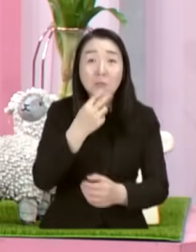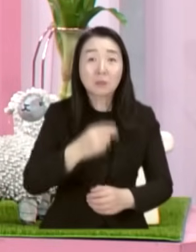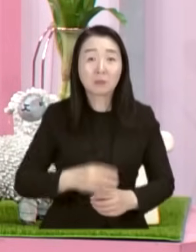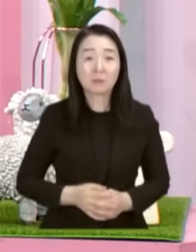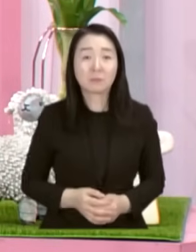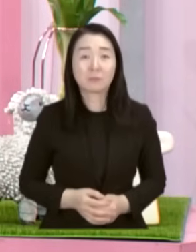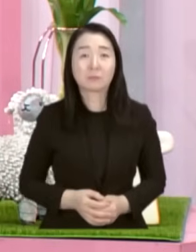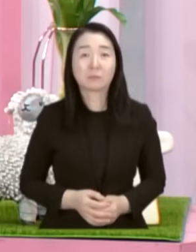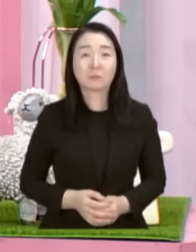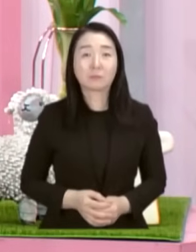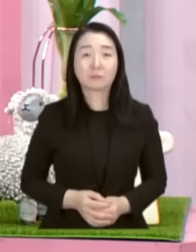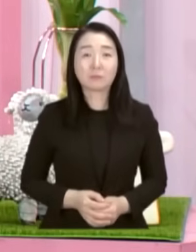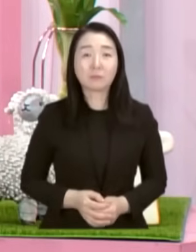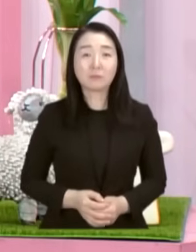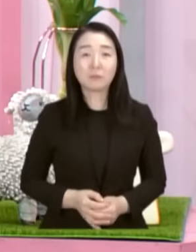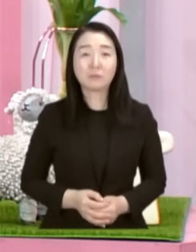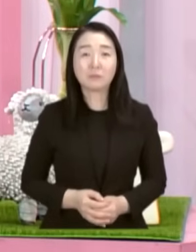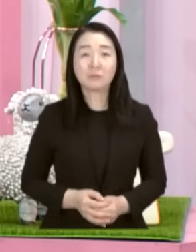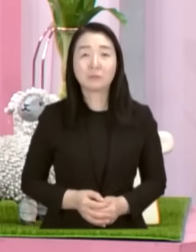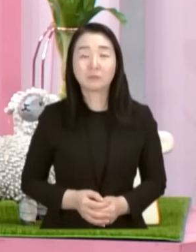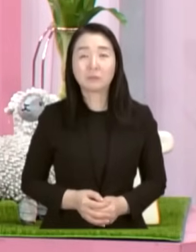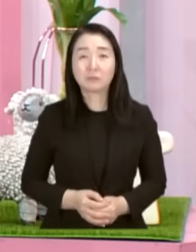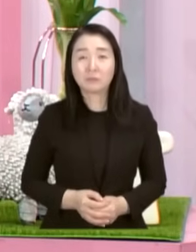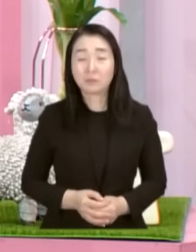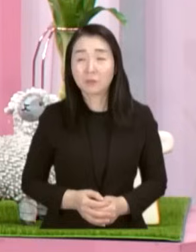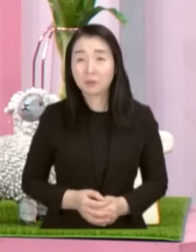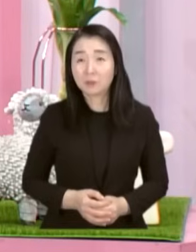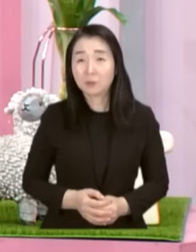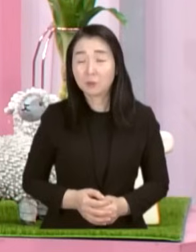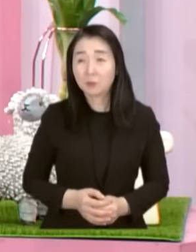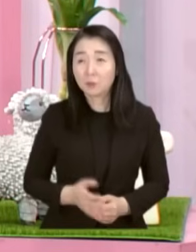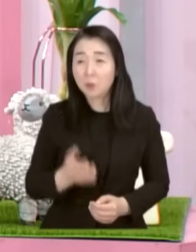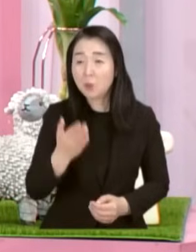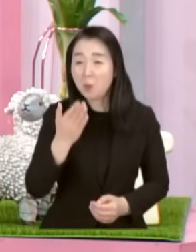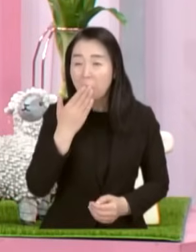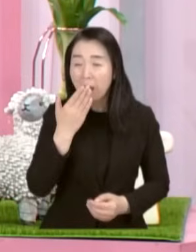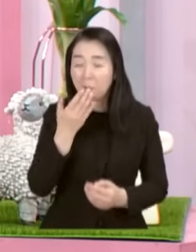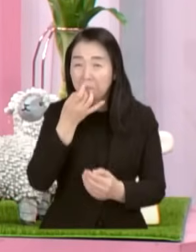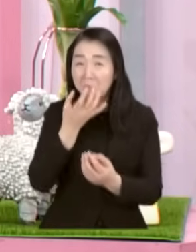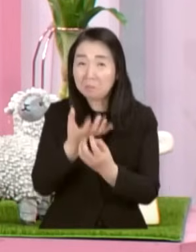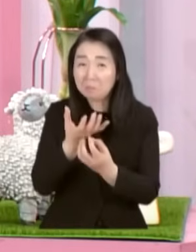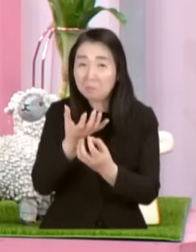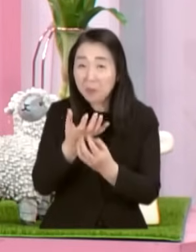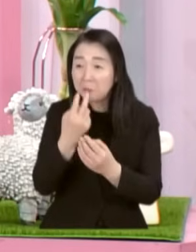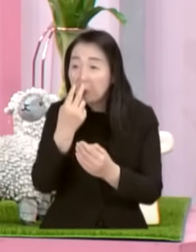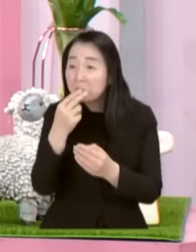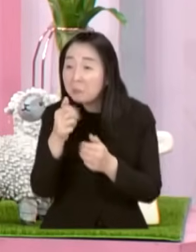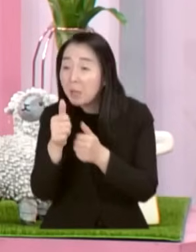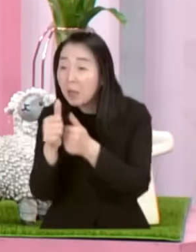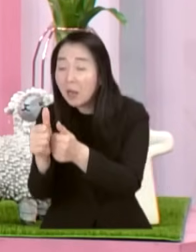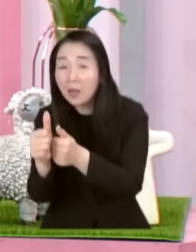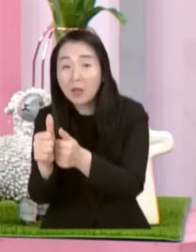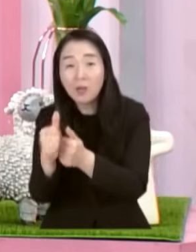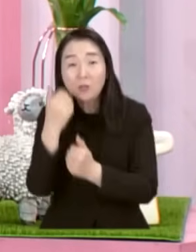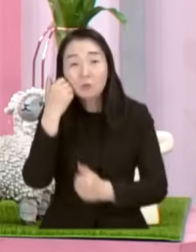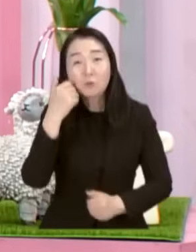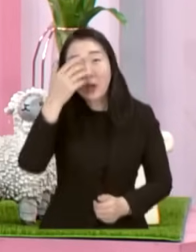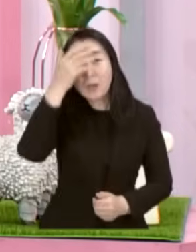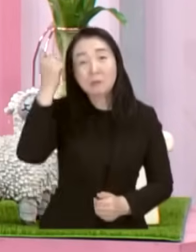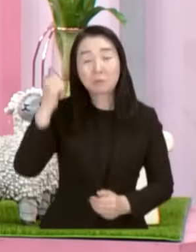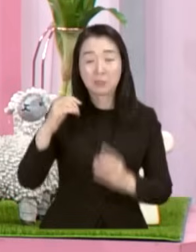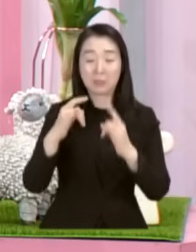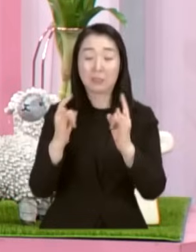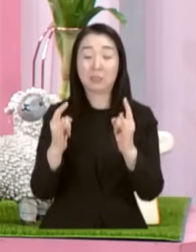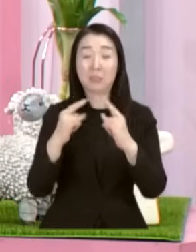냄새야 분명히. 그래서 그 뜸 냄새 나는 냄새 따라 갔는데 할아버지 한 분이